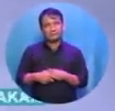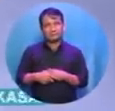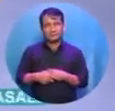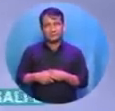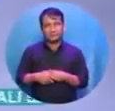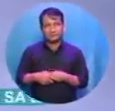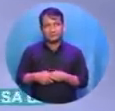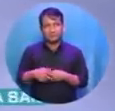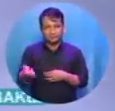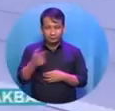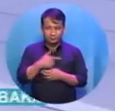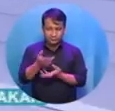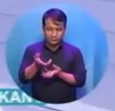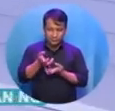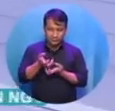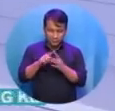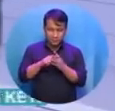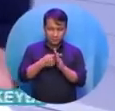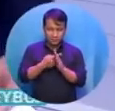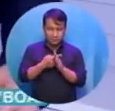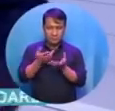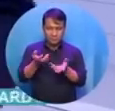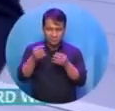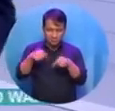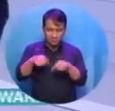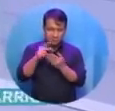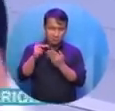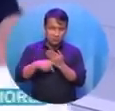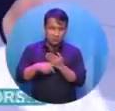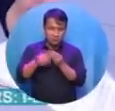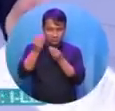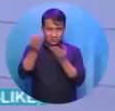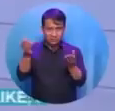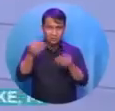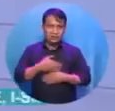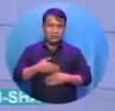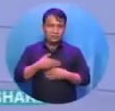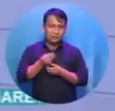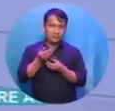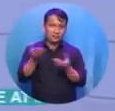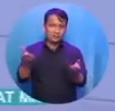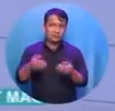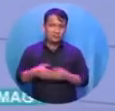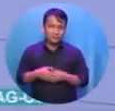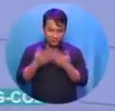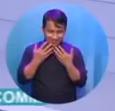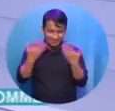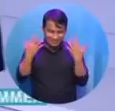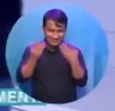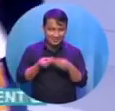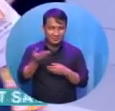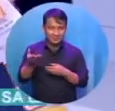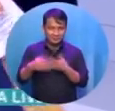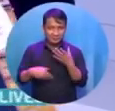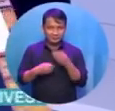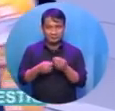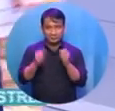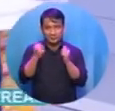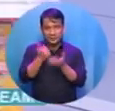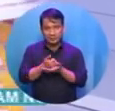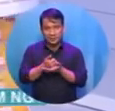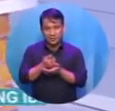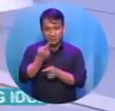Gusto ko, sa umpisa pa lamang ng show, masaya na kayo. Nakangiti na kayo. Diba?